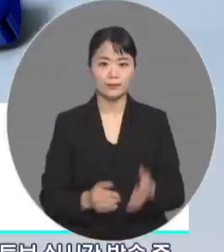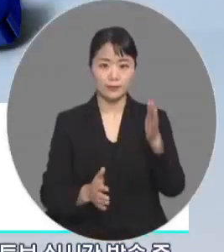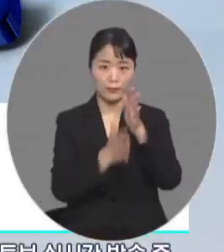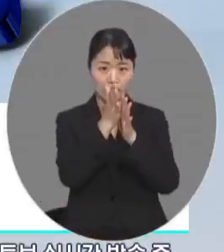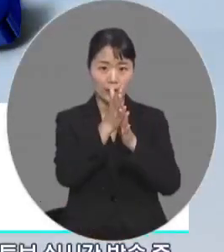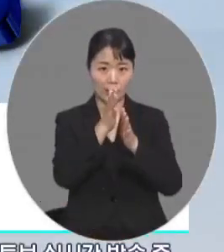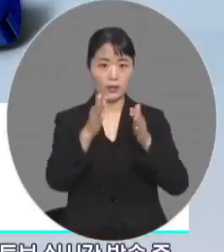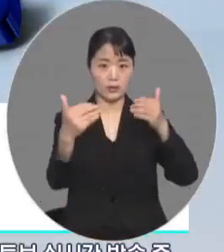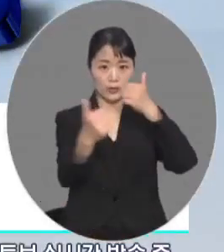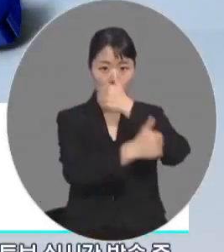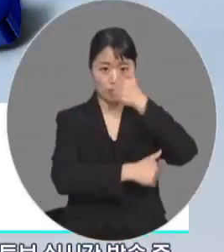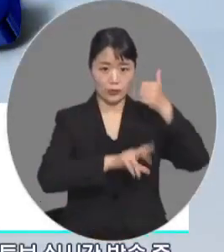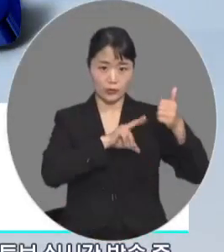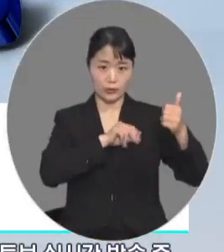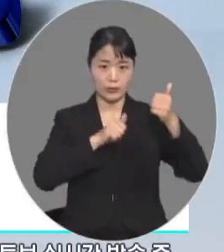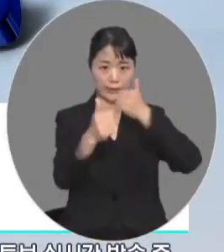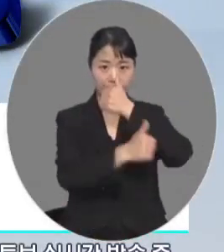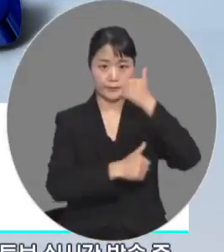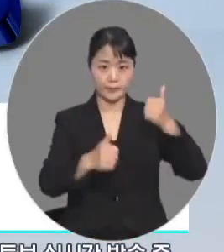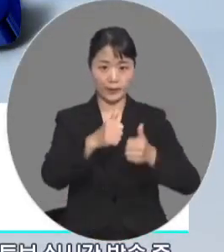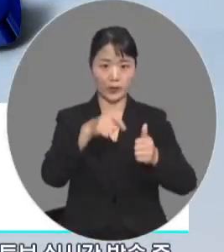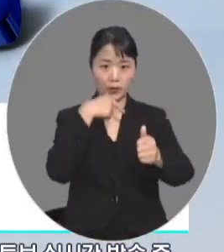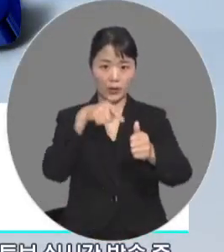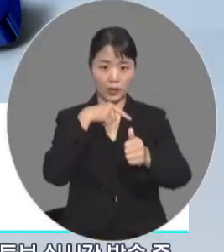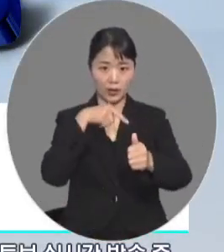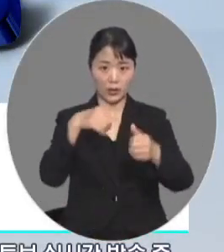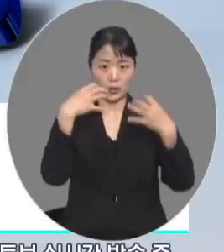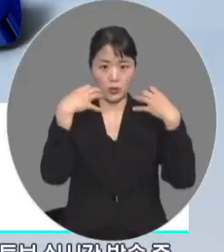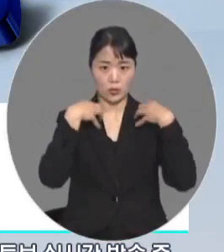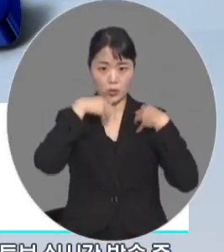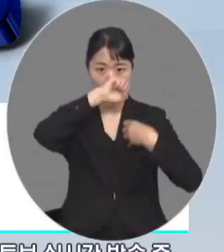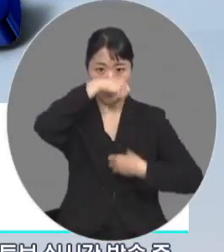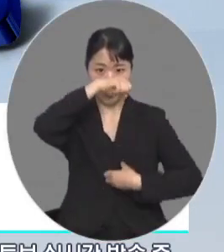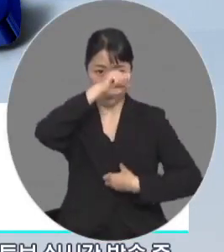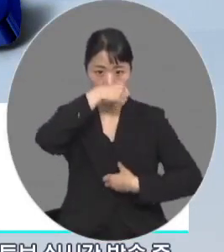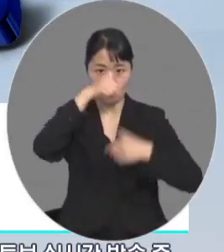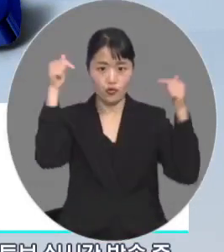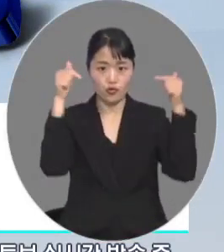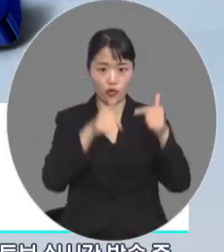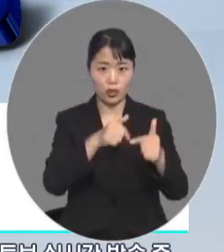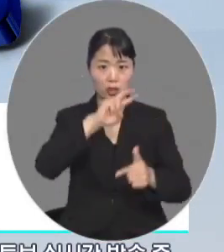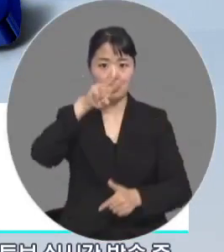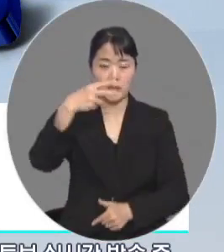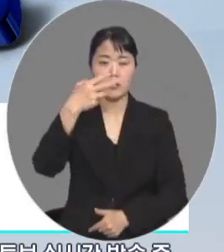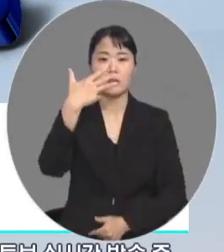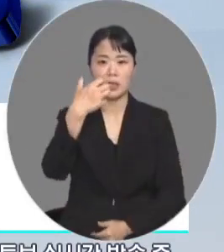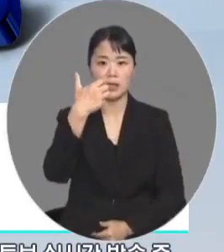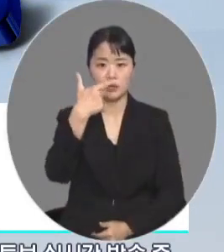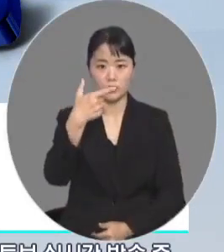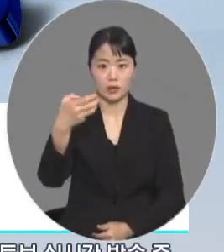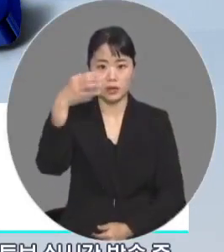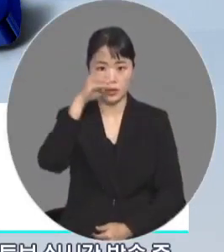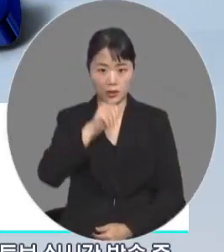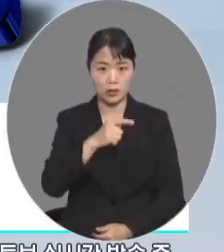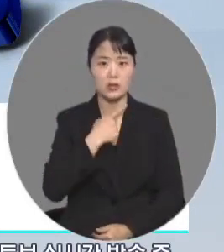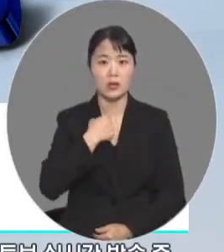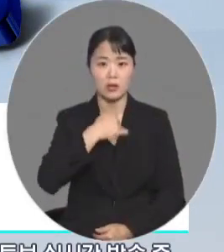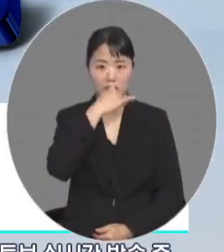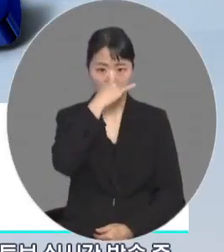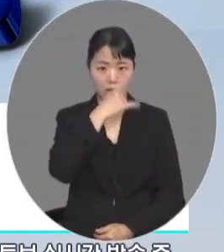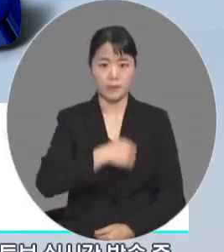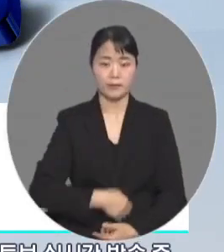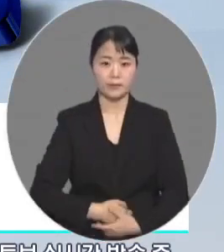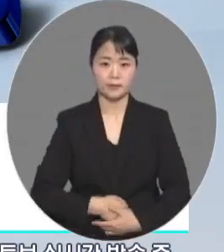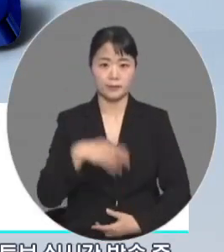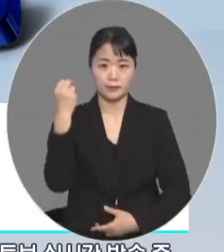시의회는 지난해 울산시 교육청 예산을 286억 원이나 무더기 삭감한 적이 있습니다. 보궐선거를